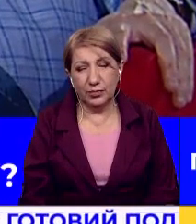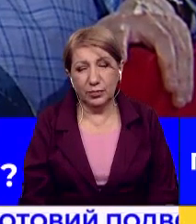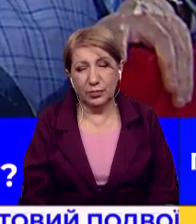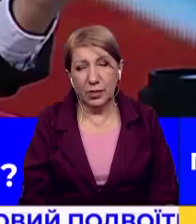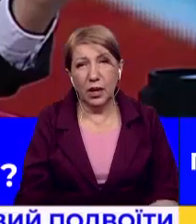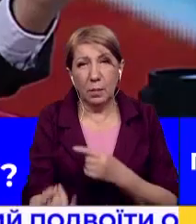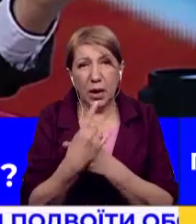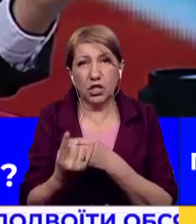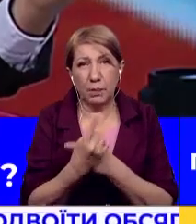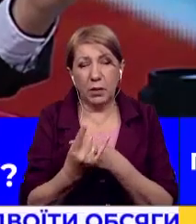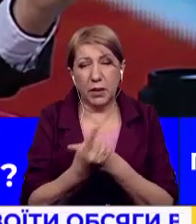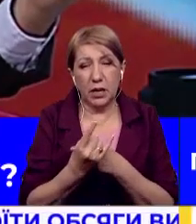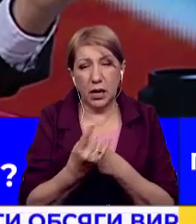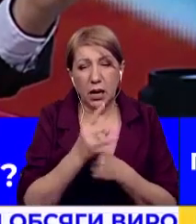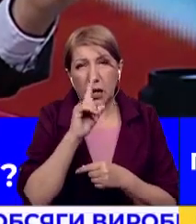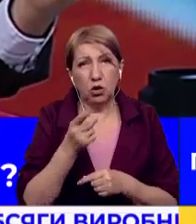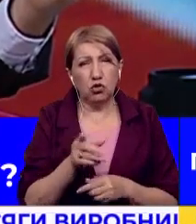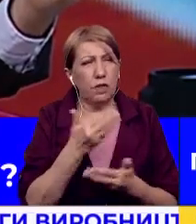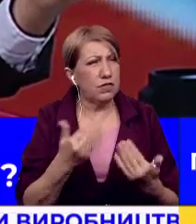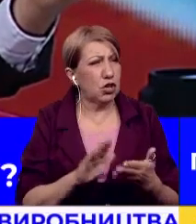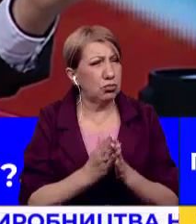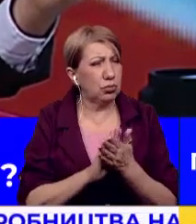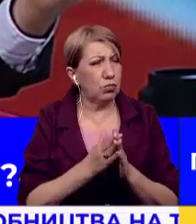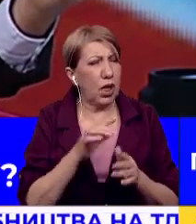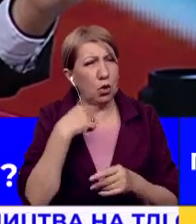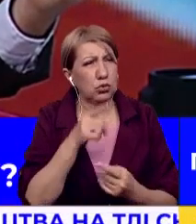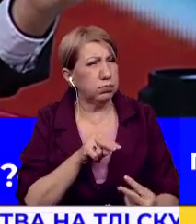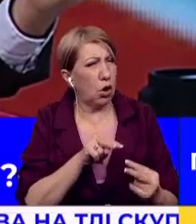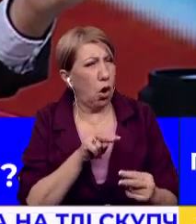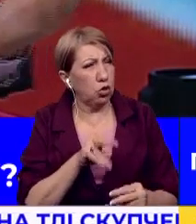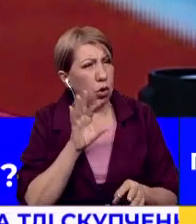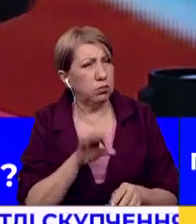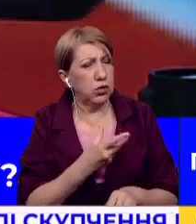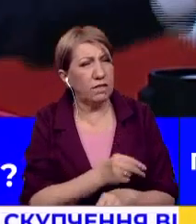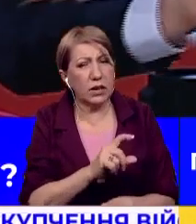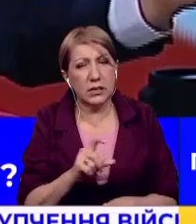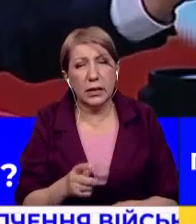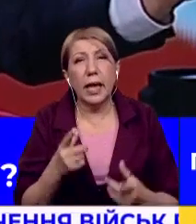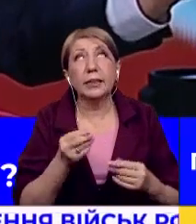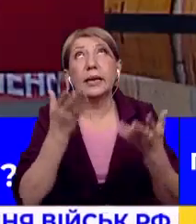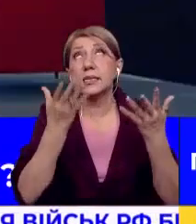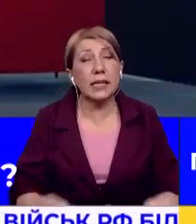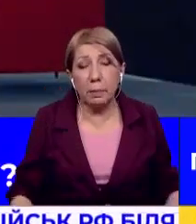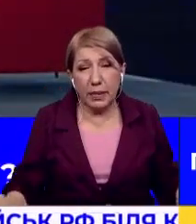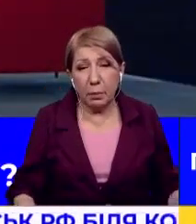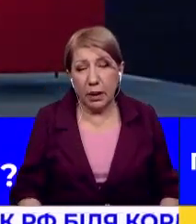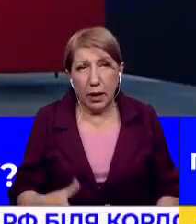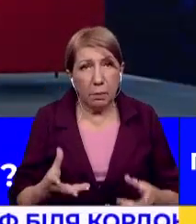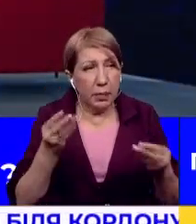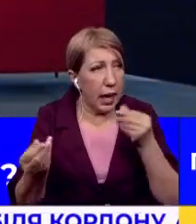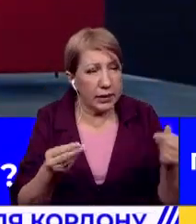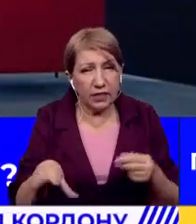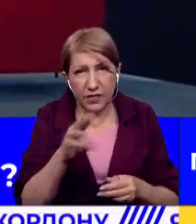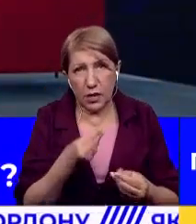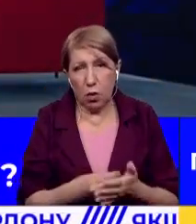вони нам брешуть рік, що вони з усіма домовились, на особистому контролі питають вакцини. Вакцини з неба не падають, за вакцини всі